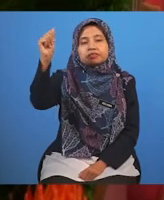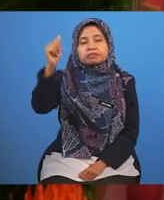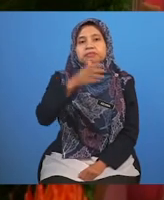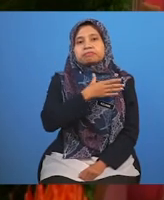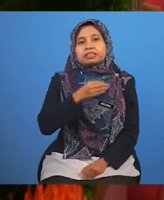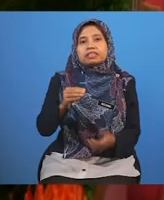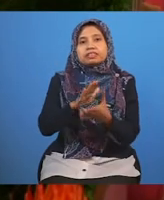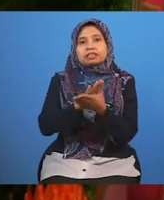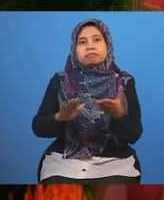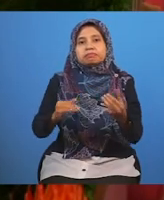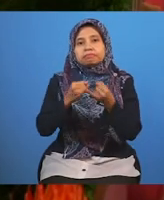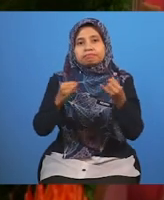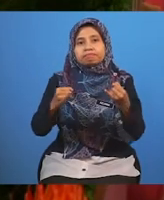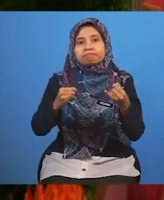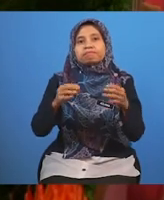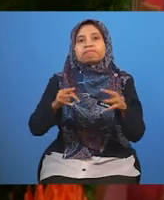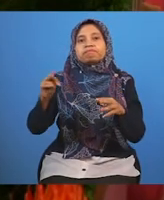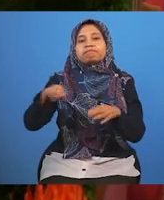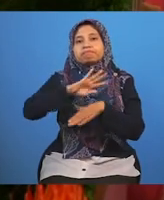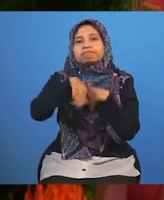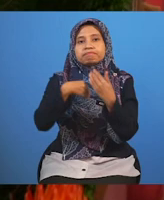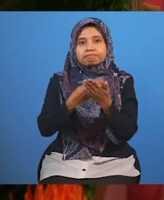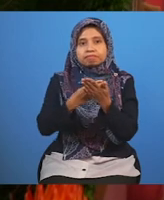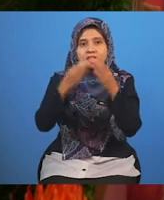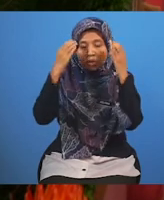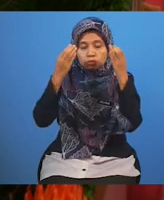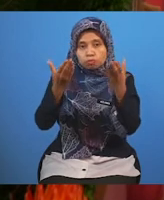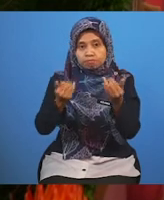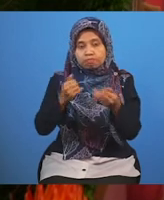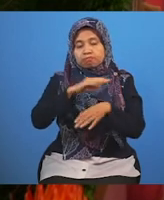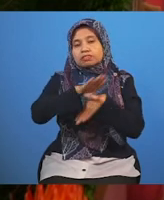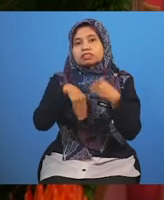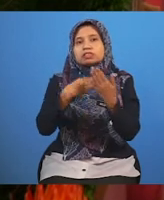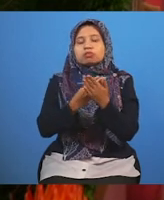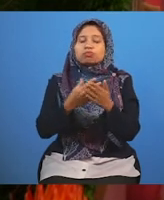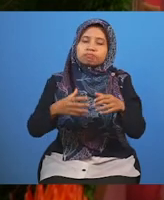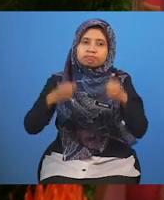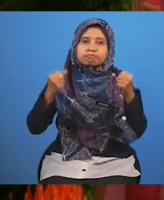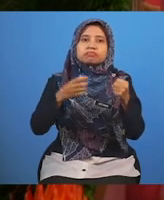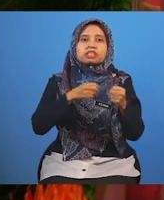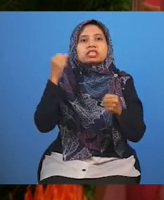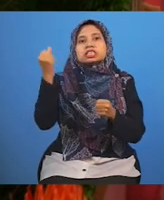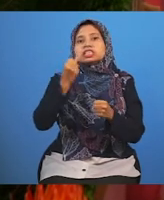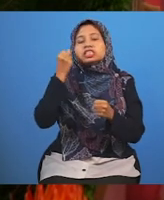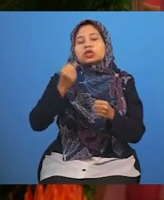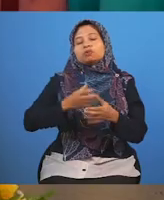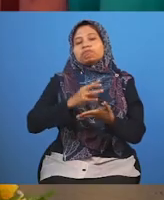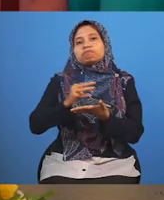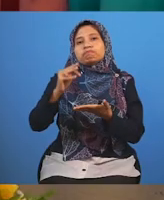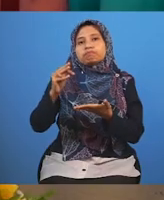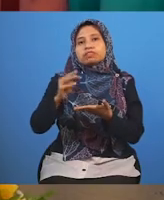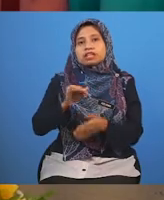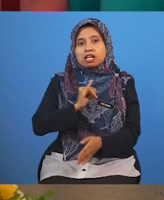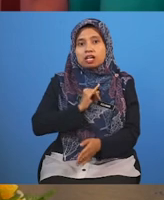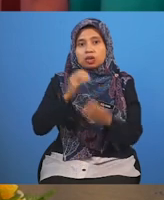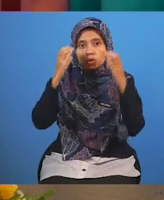Assalamualaikum dan selamat sejahtera para pelajar sekalian. Cikgu harap pelajar semua sihat dan sentiasa bersemangat.